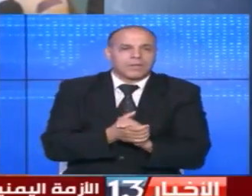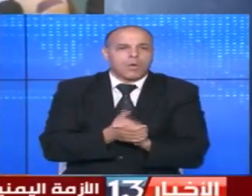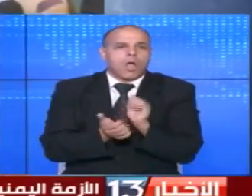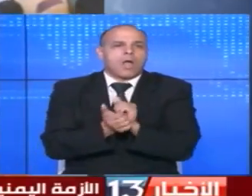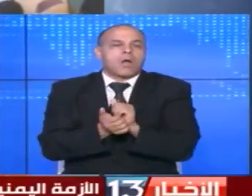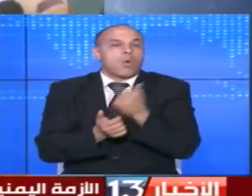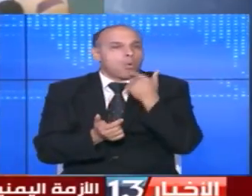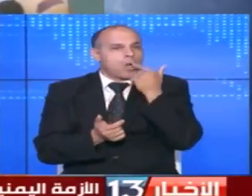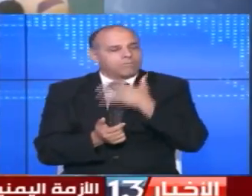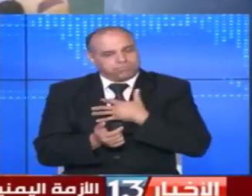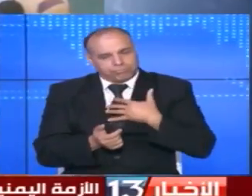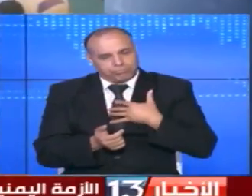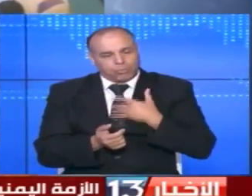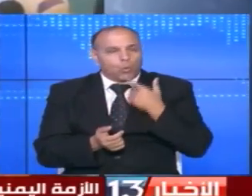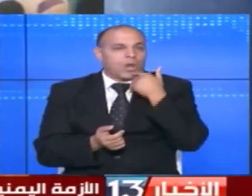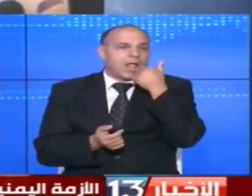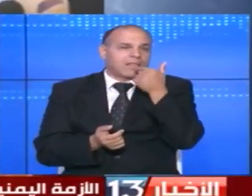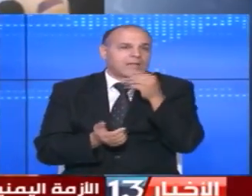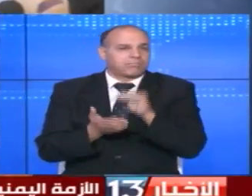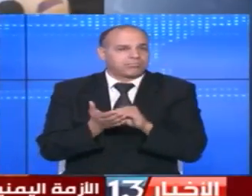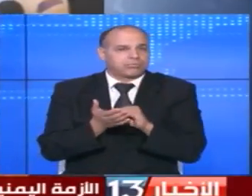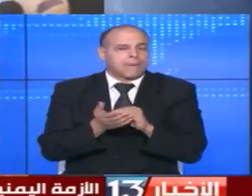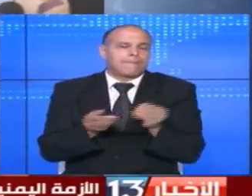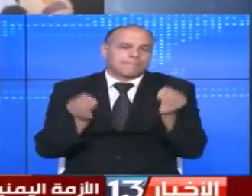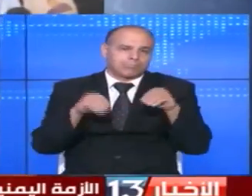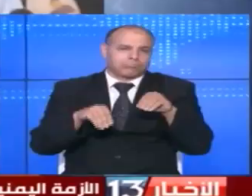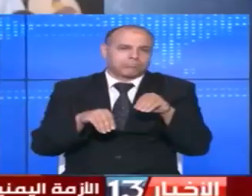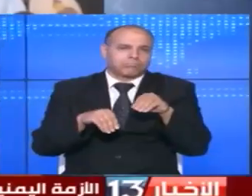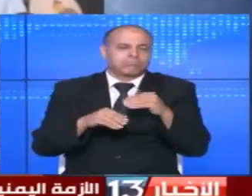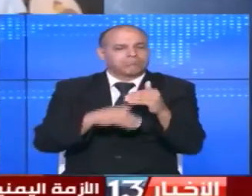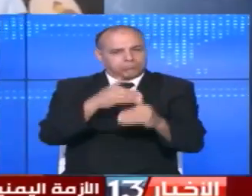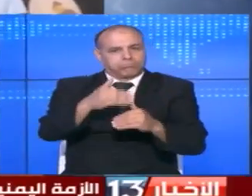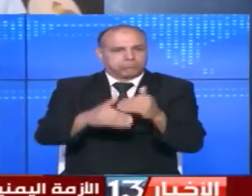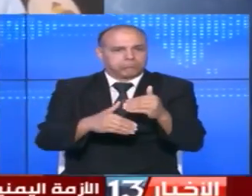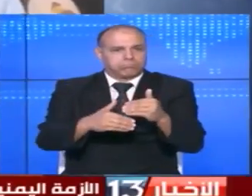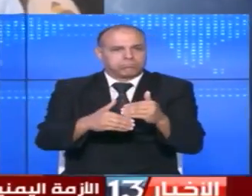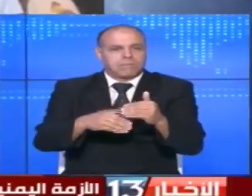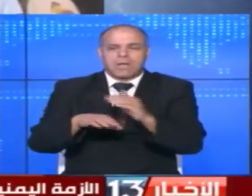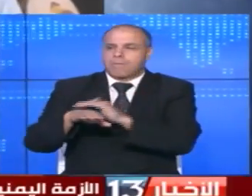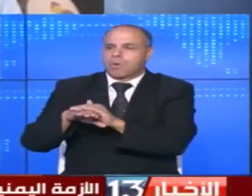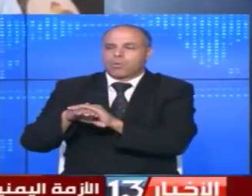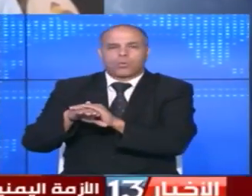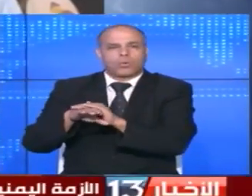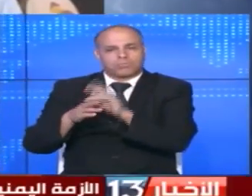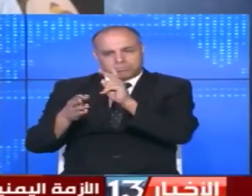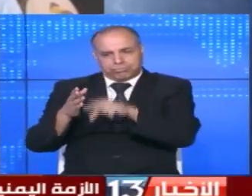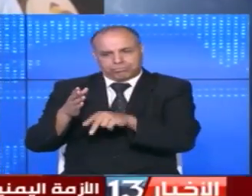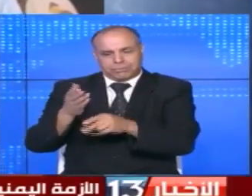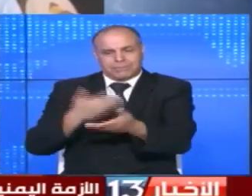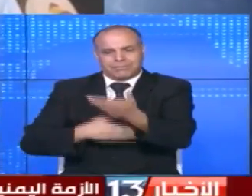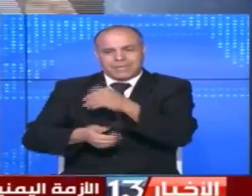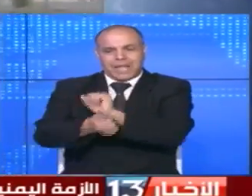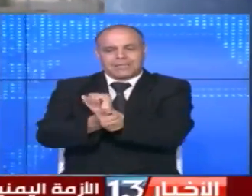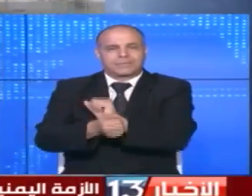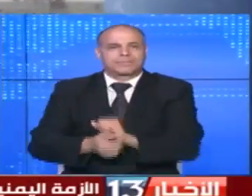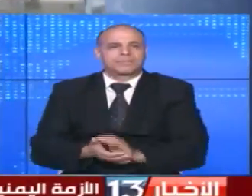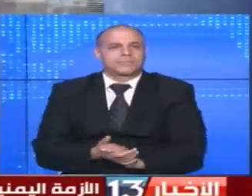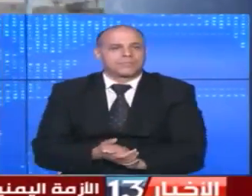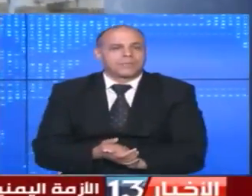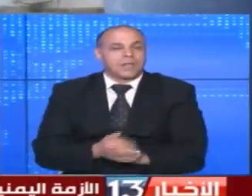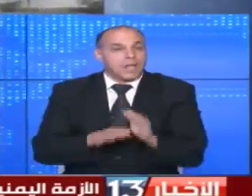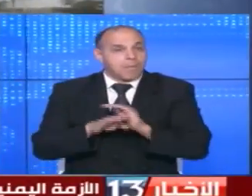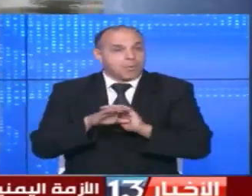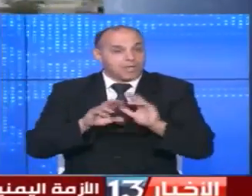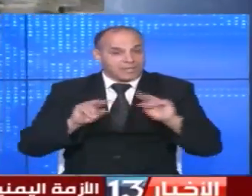امله في ان يؤدي ذلك الى مزيد من التقدم فيما يتعلق باتفاق تبادل الاسرى وفي سياق